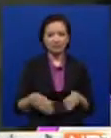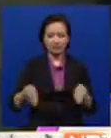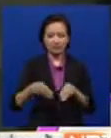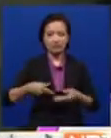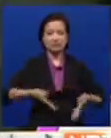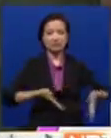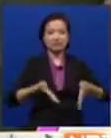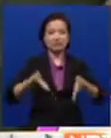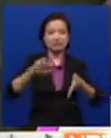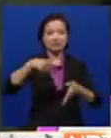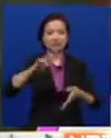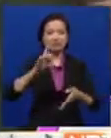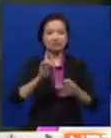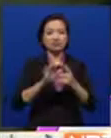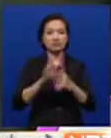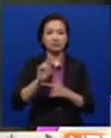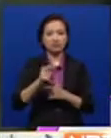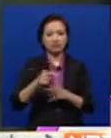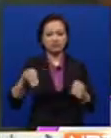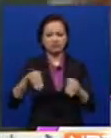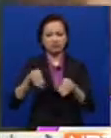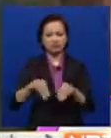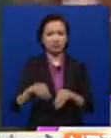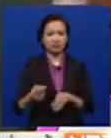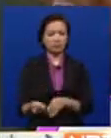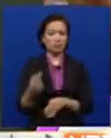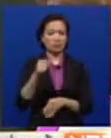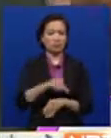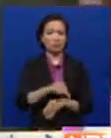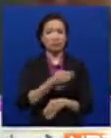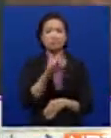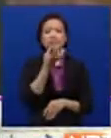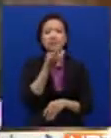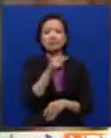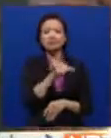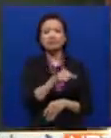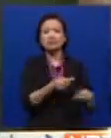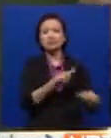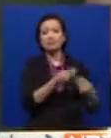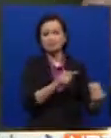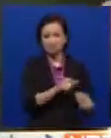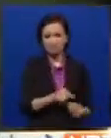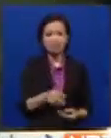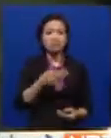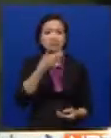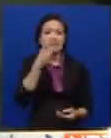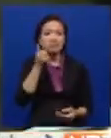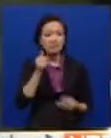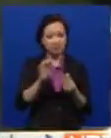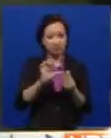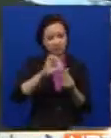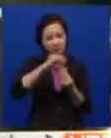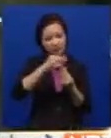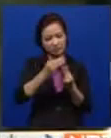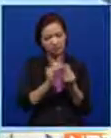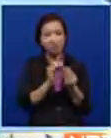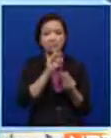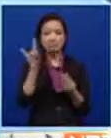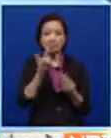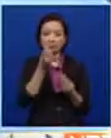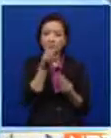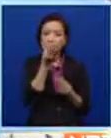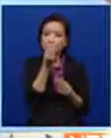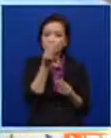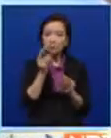รุงเกษมตรงข้ามงานวิถีข้าววิถีไทยที่นี่ช่างปั้นน้ำตาลใช้ศิลปะแบบประยุกต์ปั้นเป็นรูปสัตว์ดอก